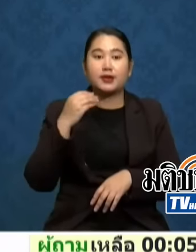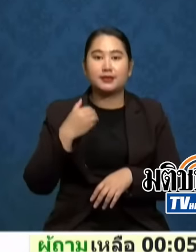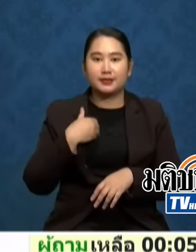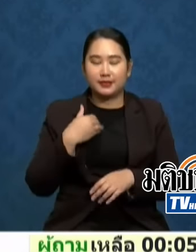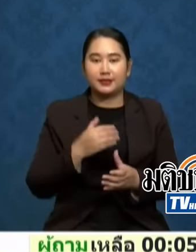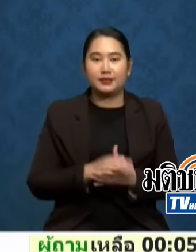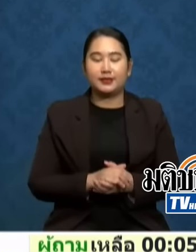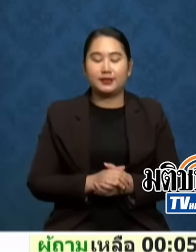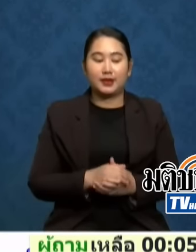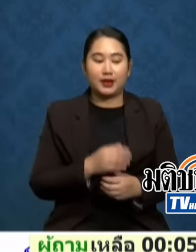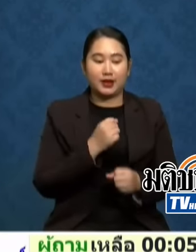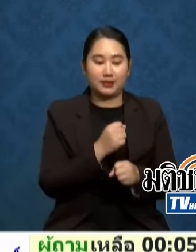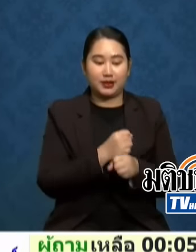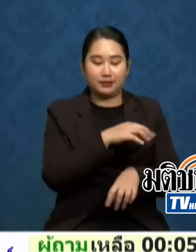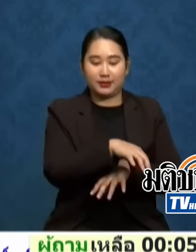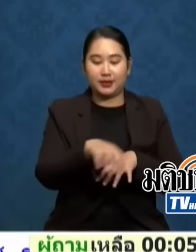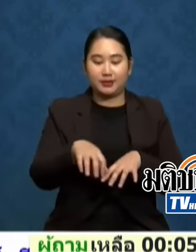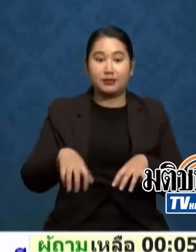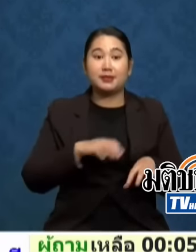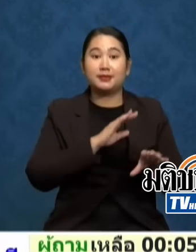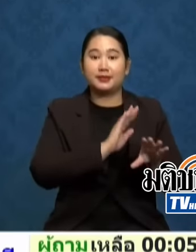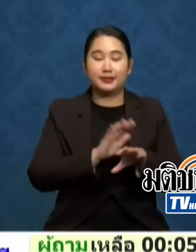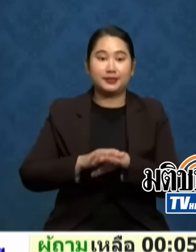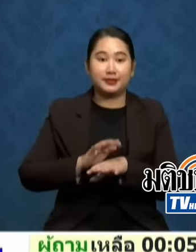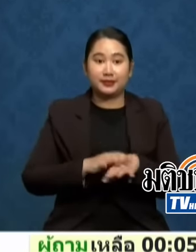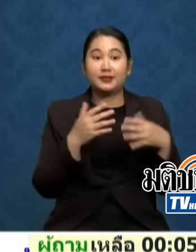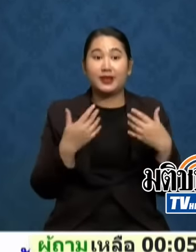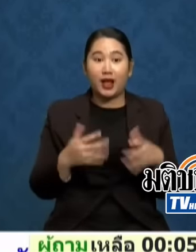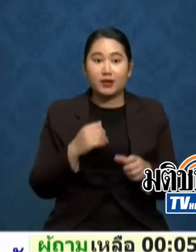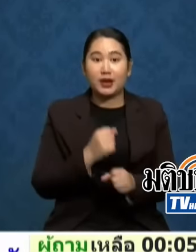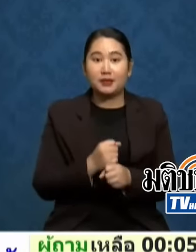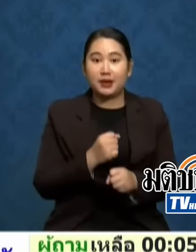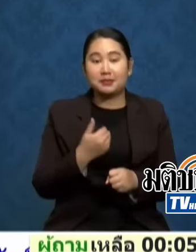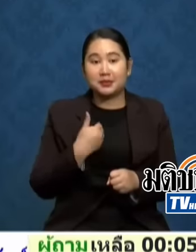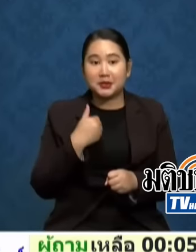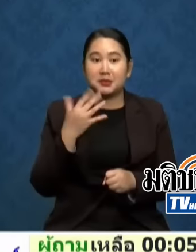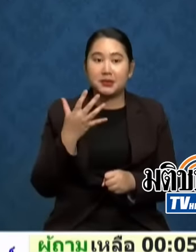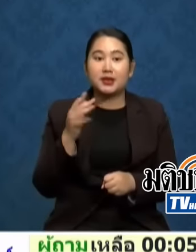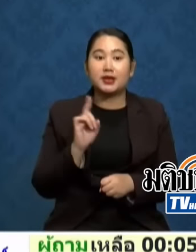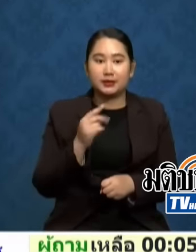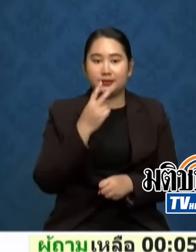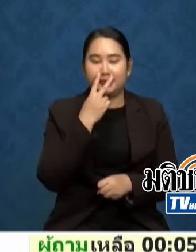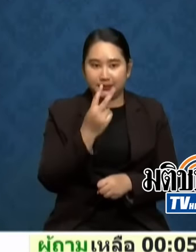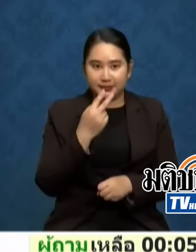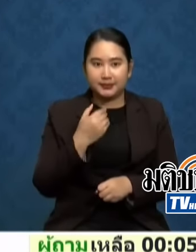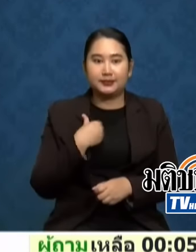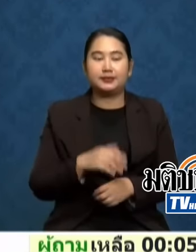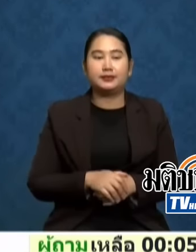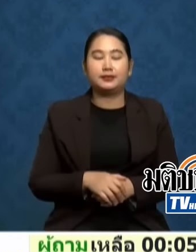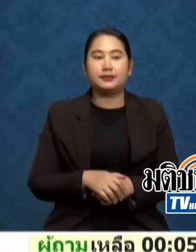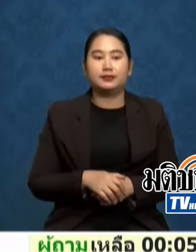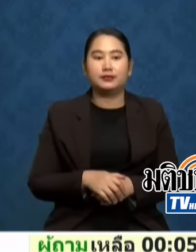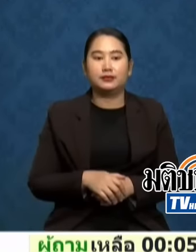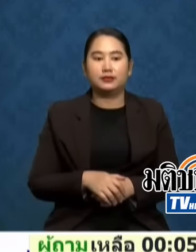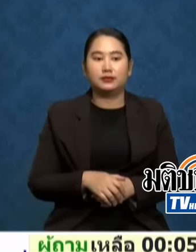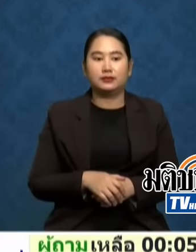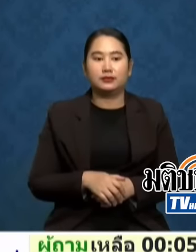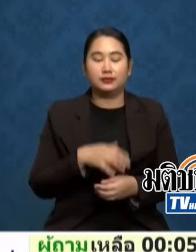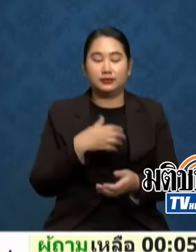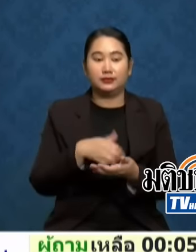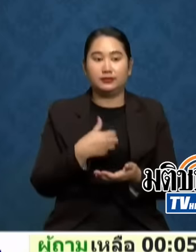ว่าหน่วยงานทั้งหลายที่ได้สั่งแจ้งเตือนสั่งไปเนี่ยดำเนินการหรือไม่อย่างไรนะครับก็ผมเรียนท่านทั้งหลายนะครับว่